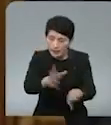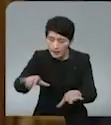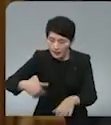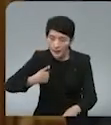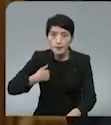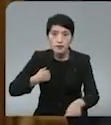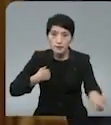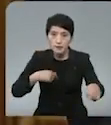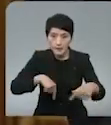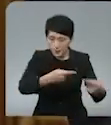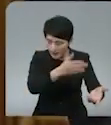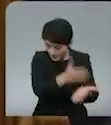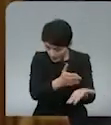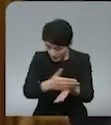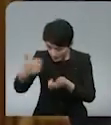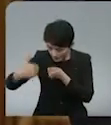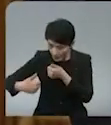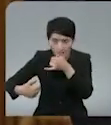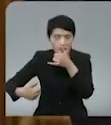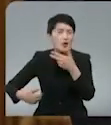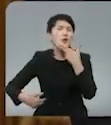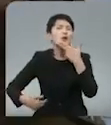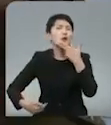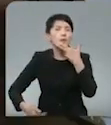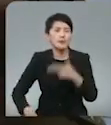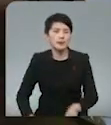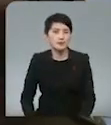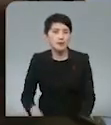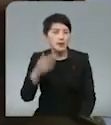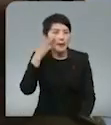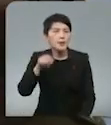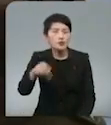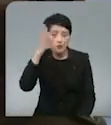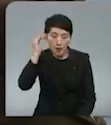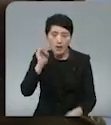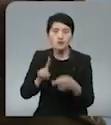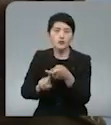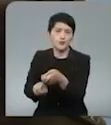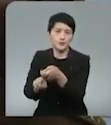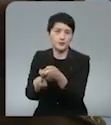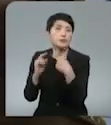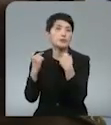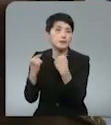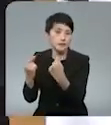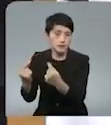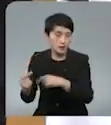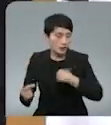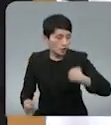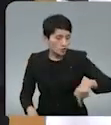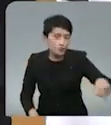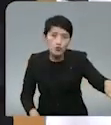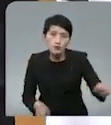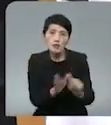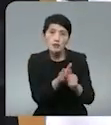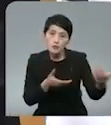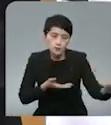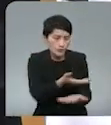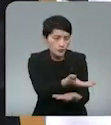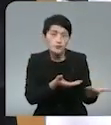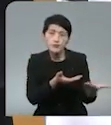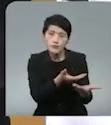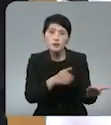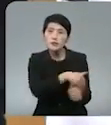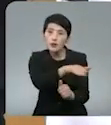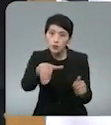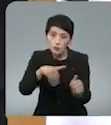de presse organisée à l'issue de son entretien ce matin avec le premier ministre australien scott morrison le locataire de la